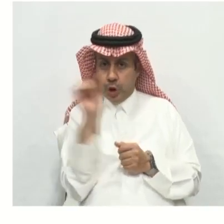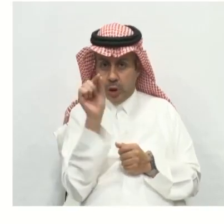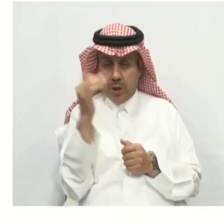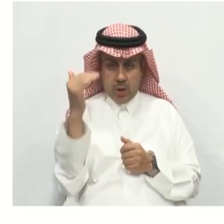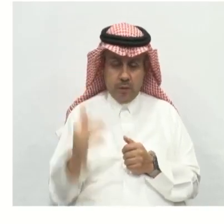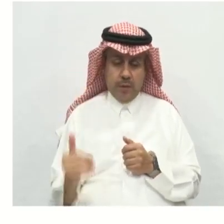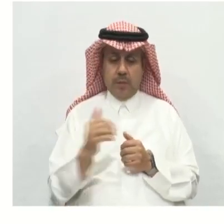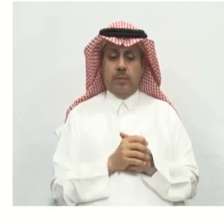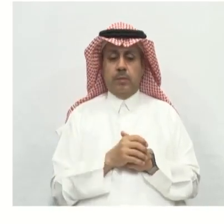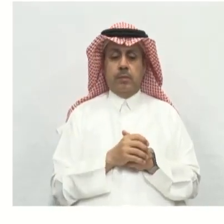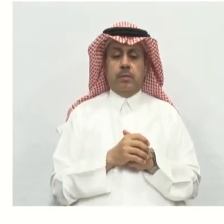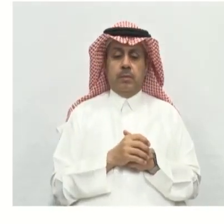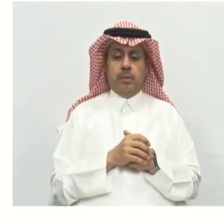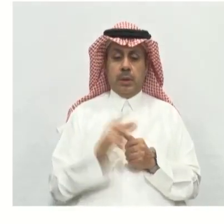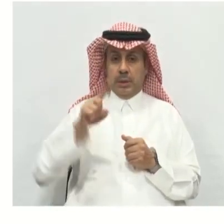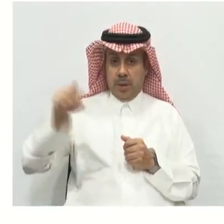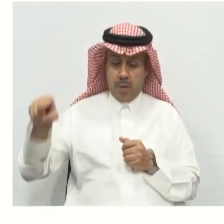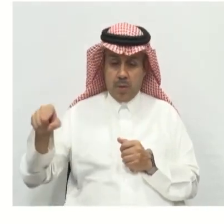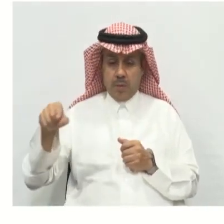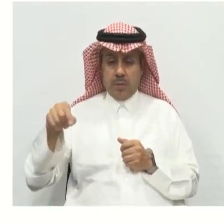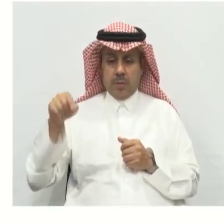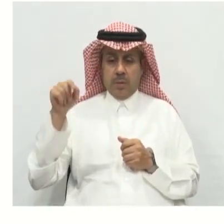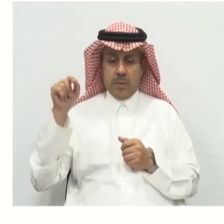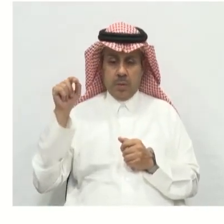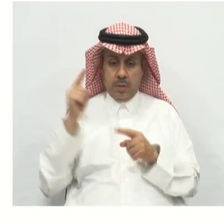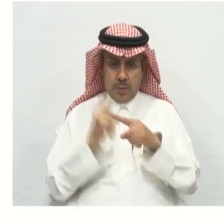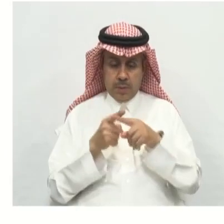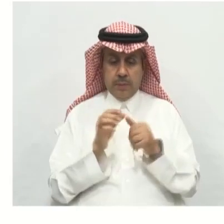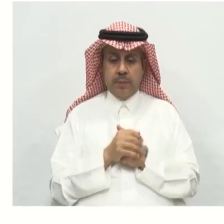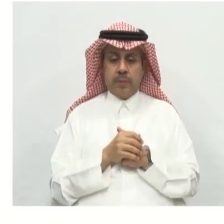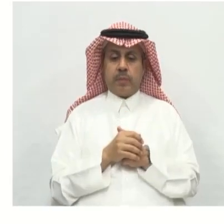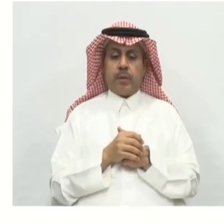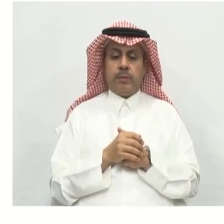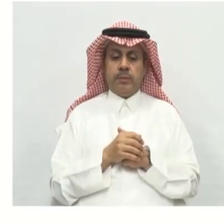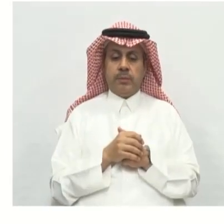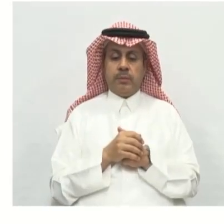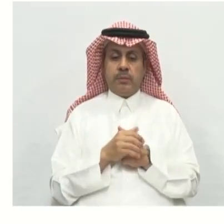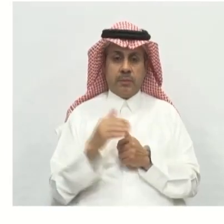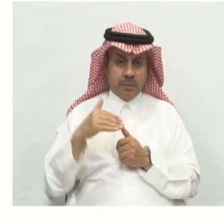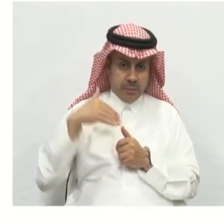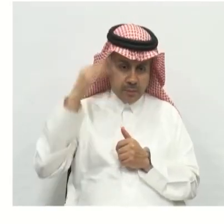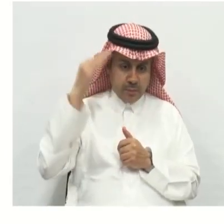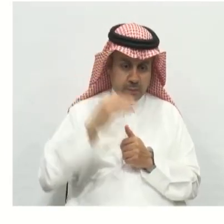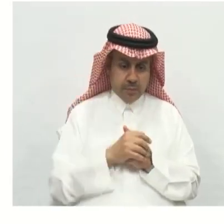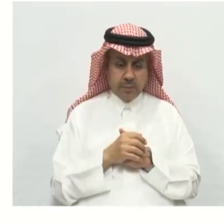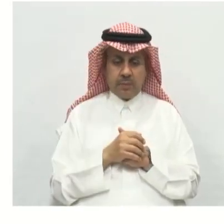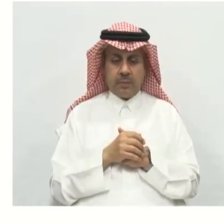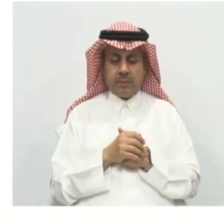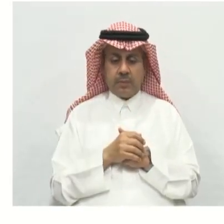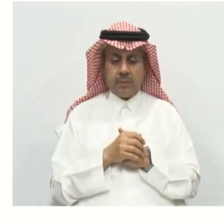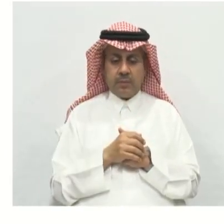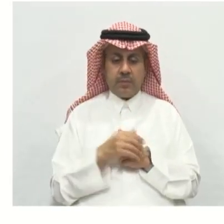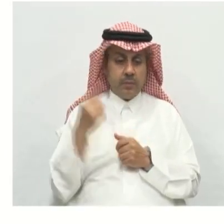السفليه لدينا دبليو بلس تستخدم البحث عن واحد او اكثر من رموز دبليو لذلك في السلسله النصيه هيلو 1 ت